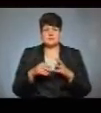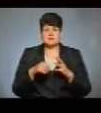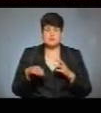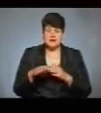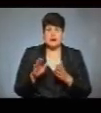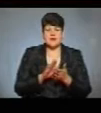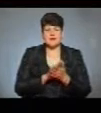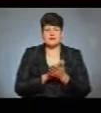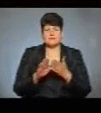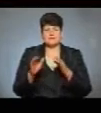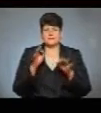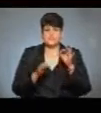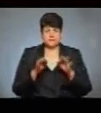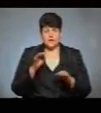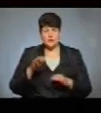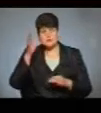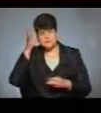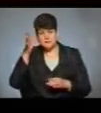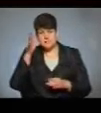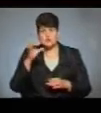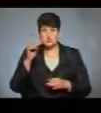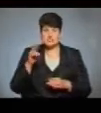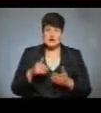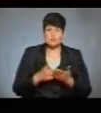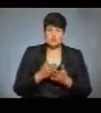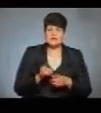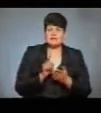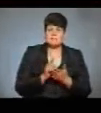екологія, охорона здоров'я, освіта і наука, соціальна політика, пенсії,